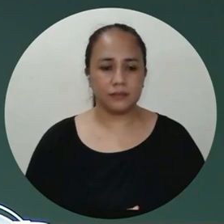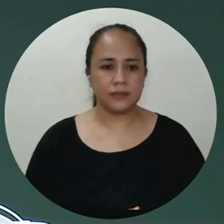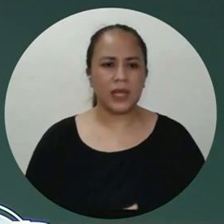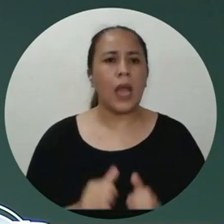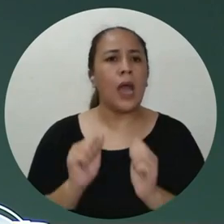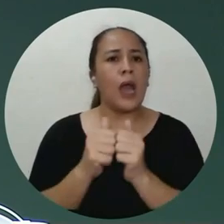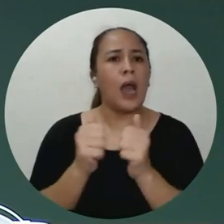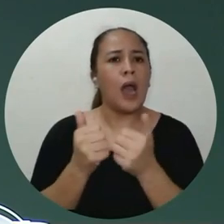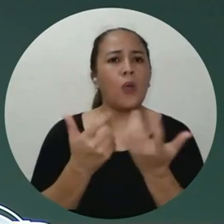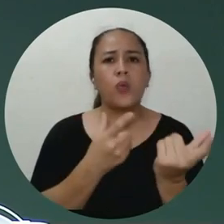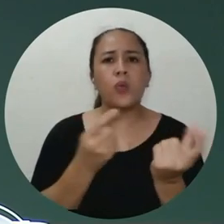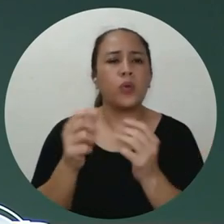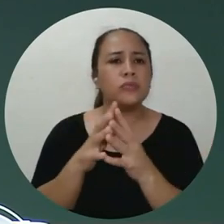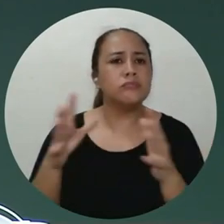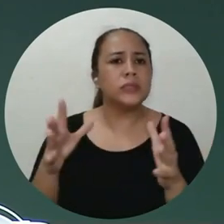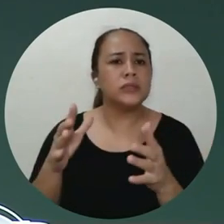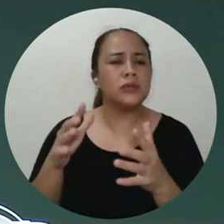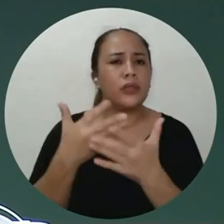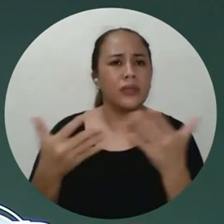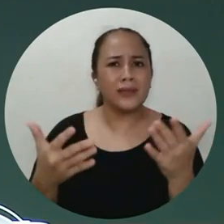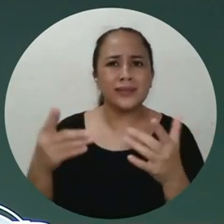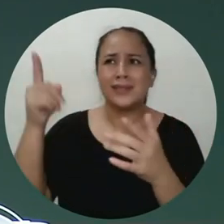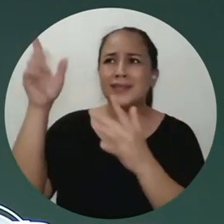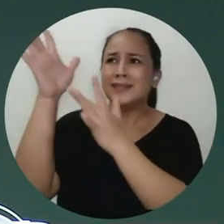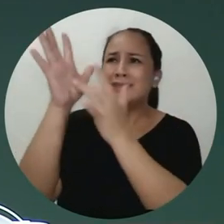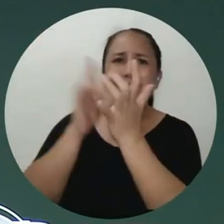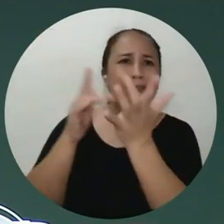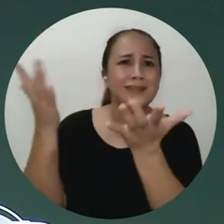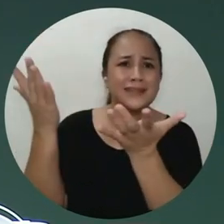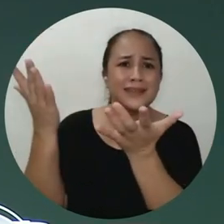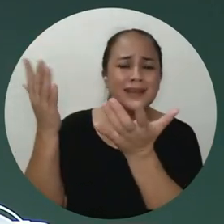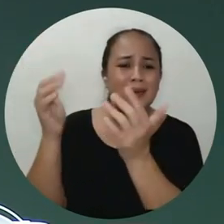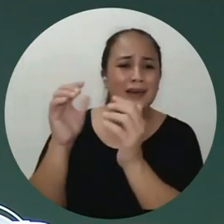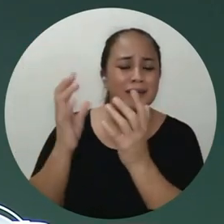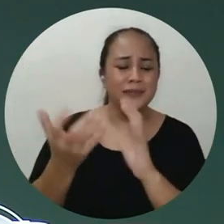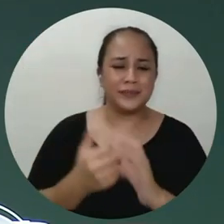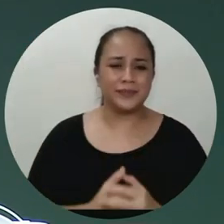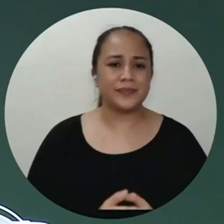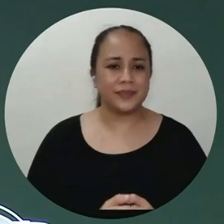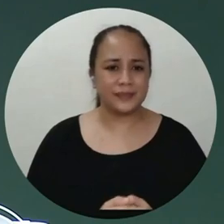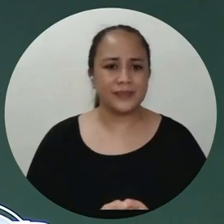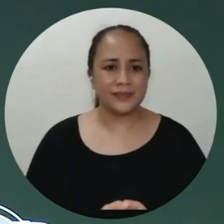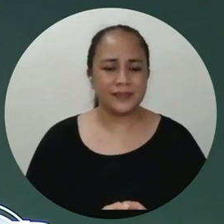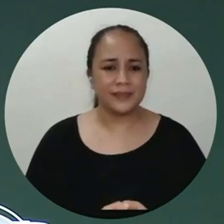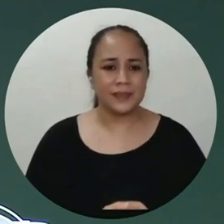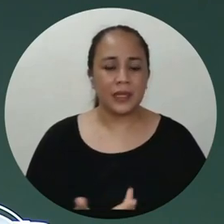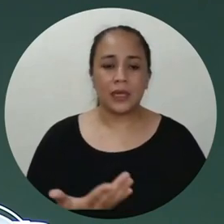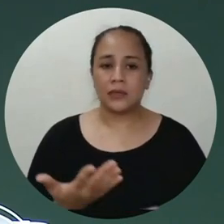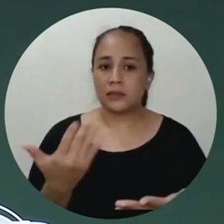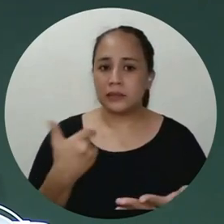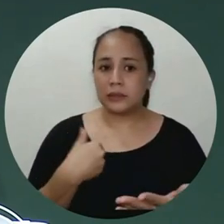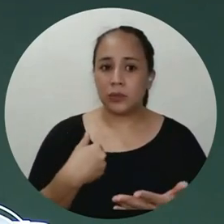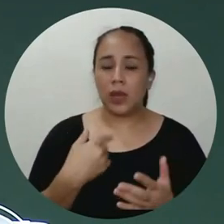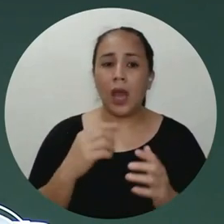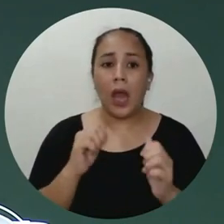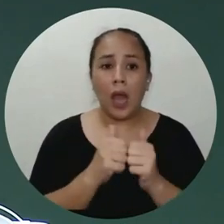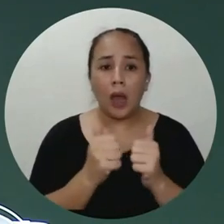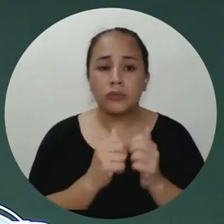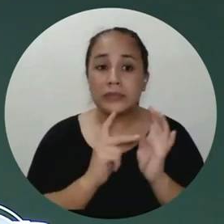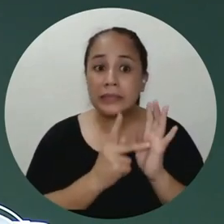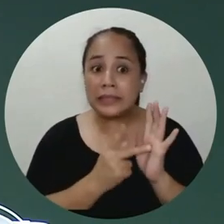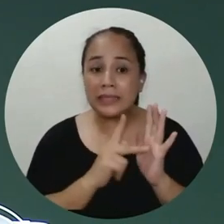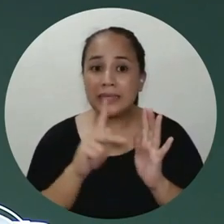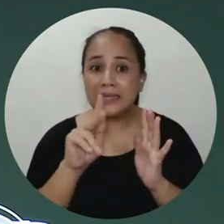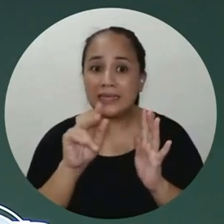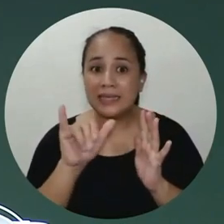do even greater works than Jesus 이 has done? 말씀의 키가요, 아버지께로 감이라 여기 있어요. And the key to this word is in